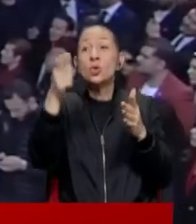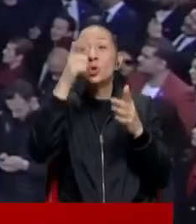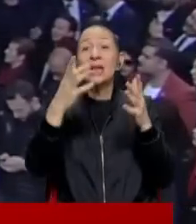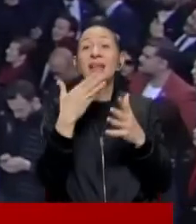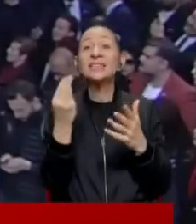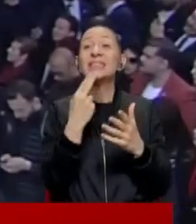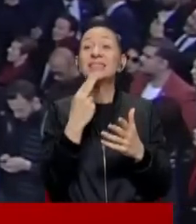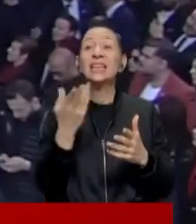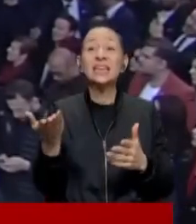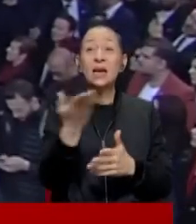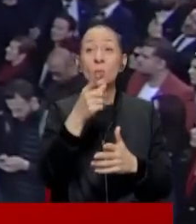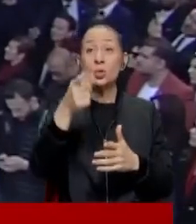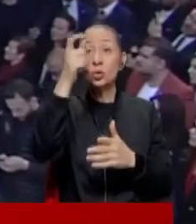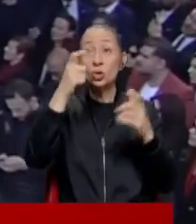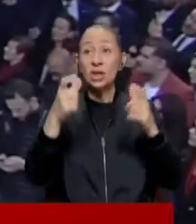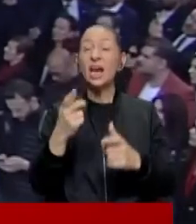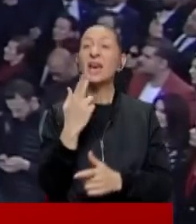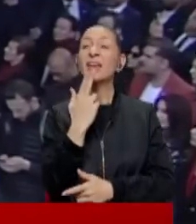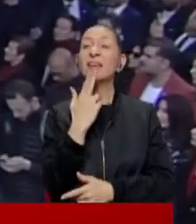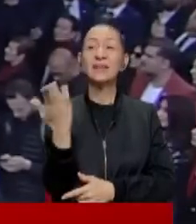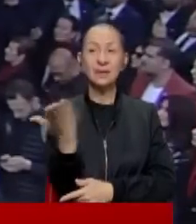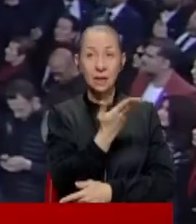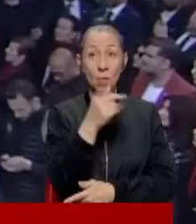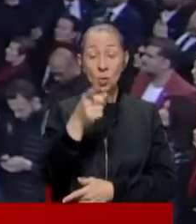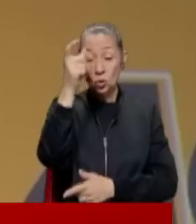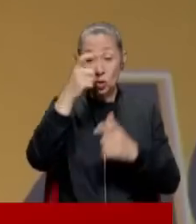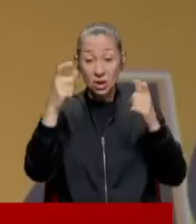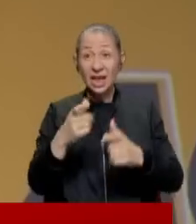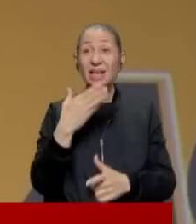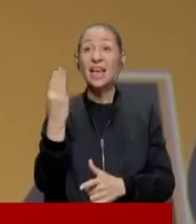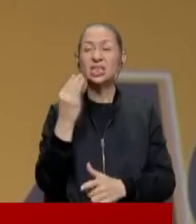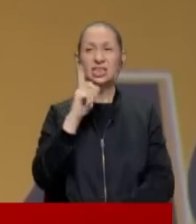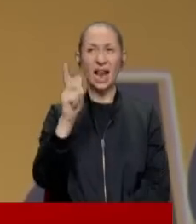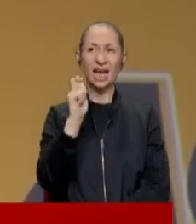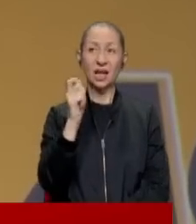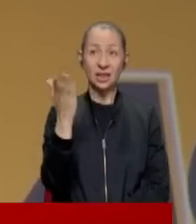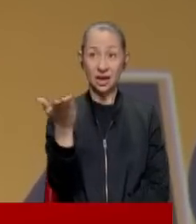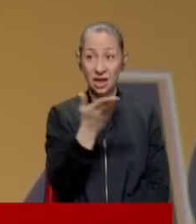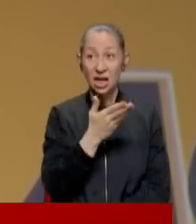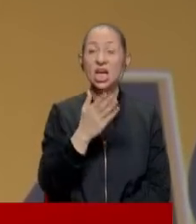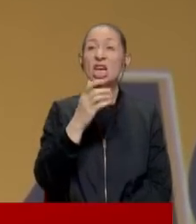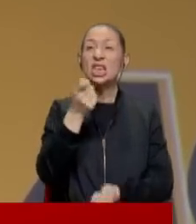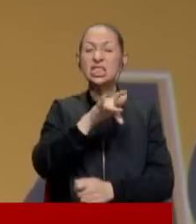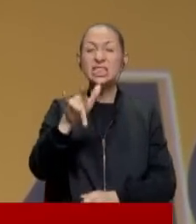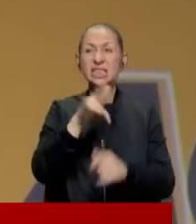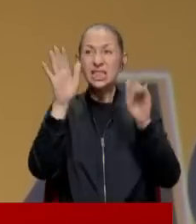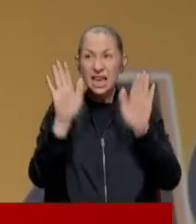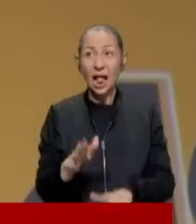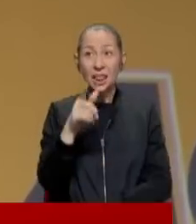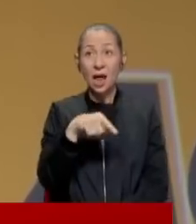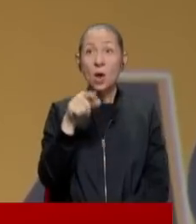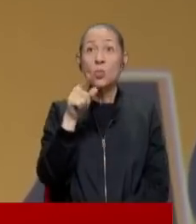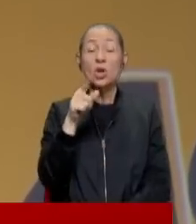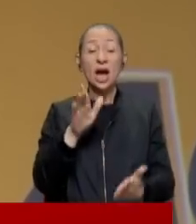genç kızlarını Bu ülkenin kadınlarını Bu ülkenin genç delikanlılarını işsiz bırakanlar